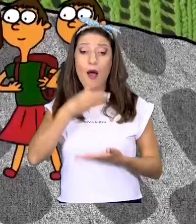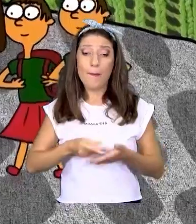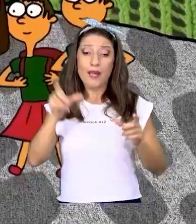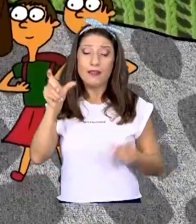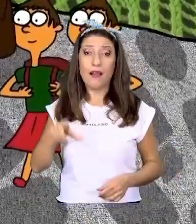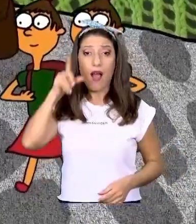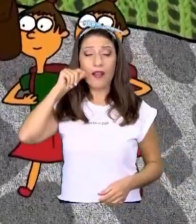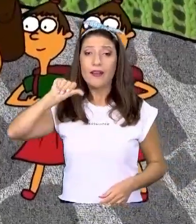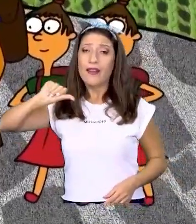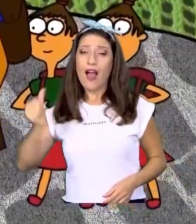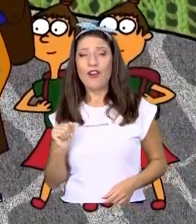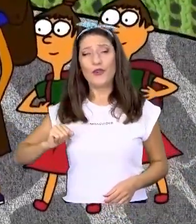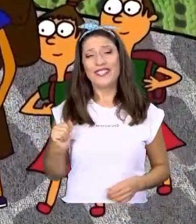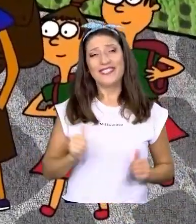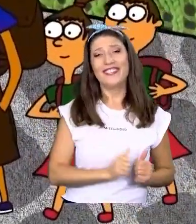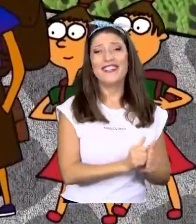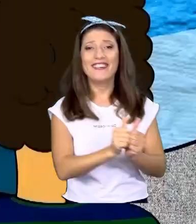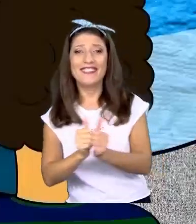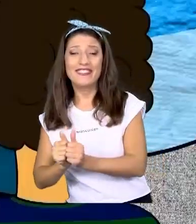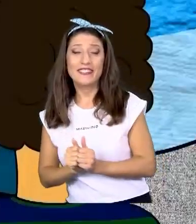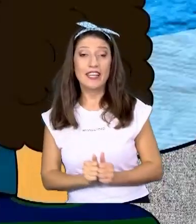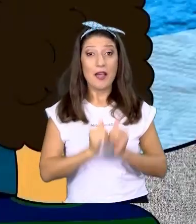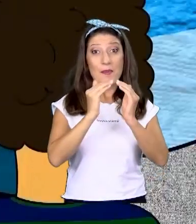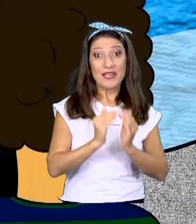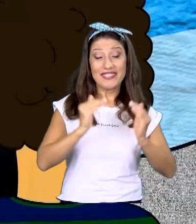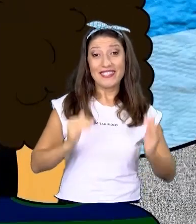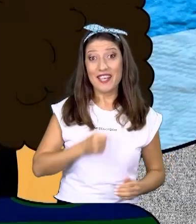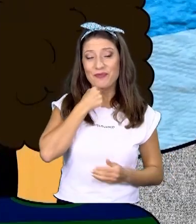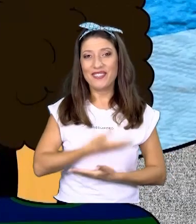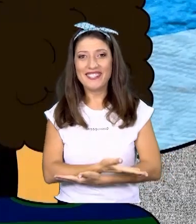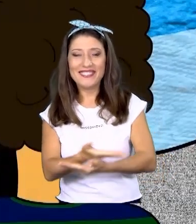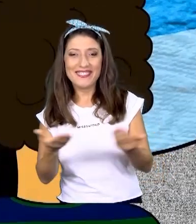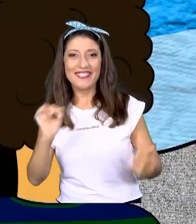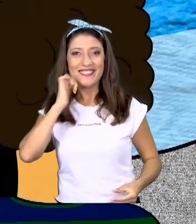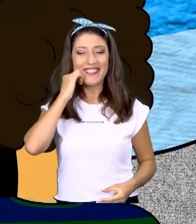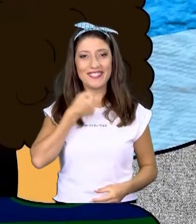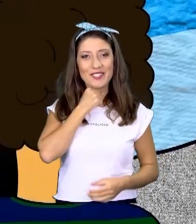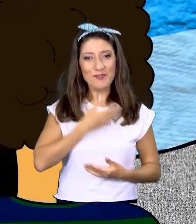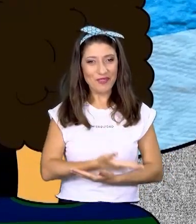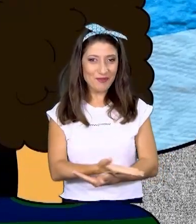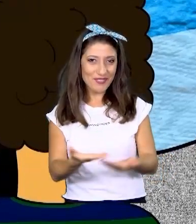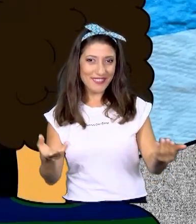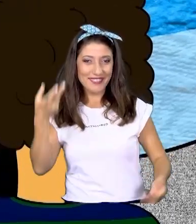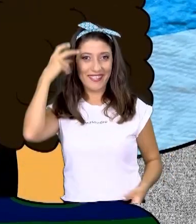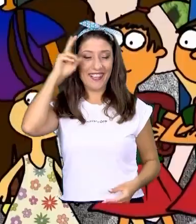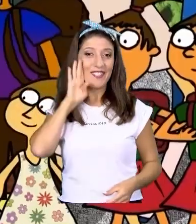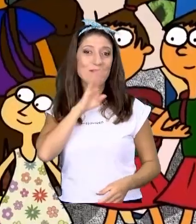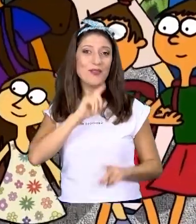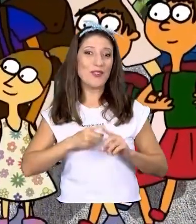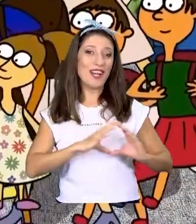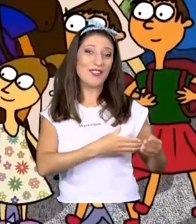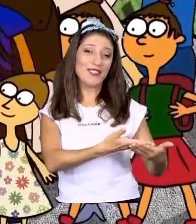անշուշտ ամենայն լավագույն ընկերն է, պստիկներ ու մեծիկներ, տատիկներ, պապիկներ,